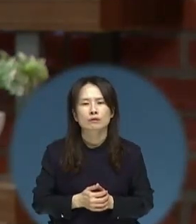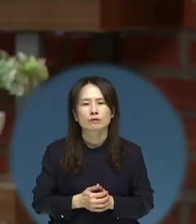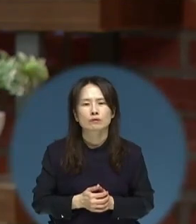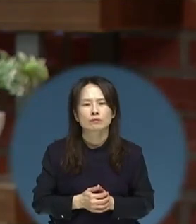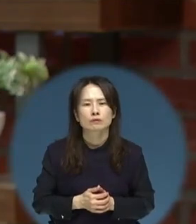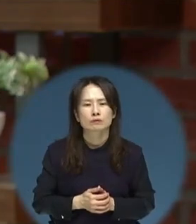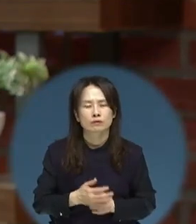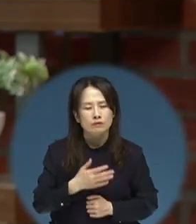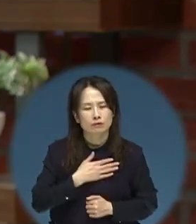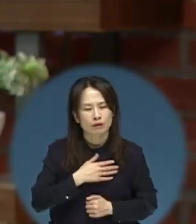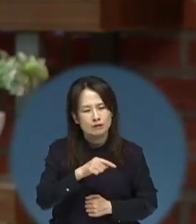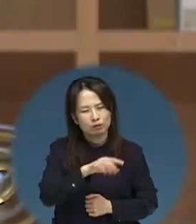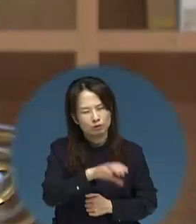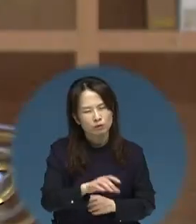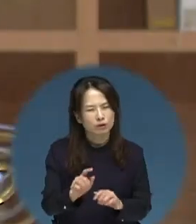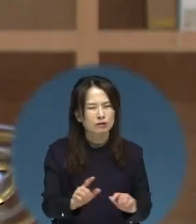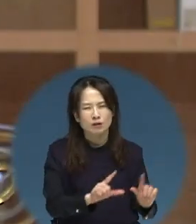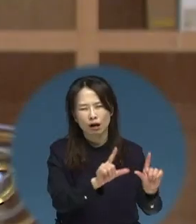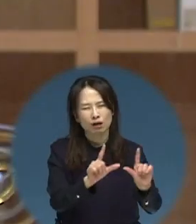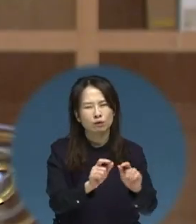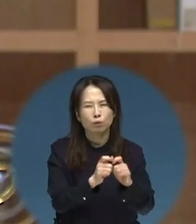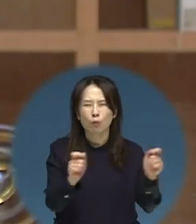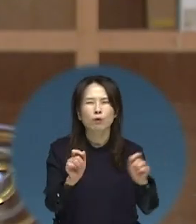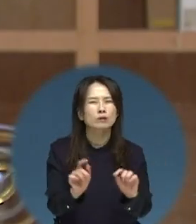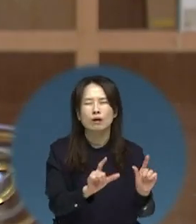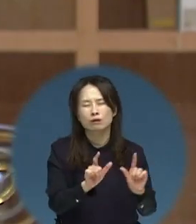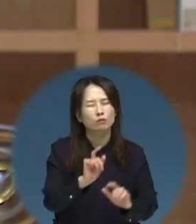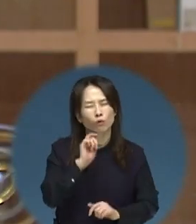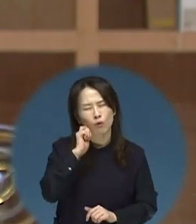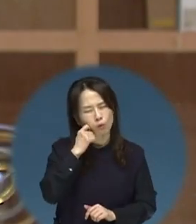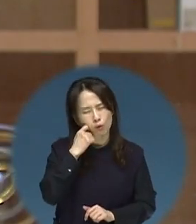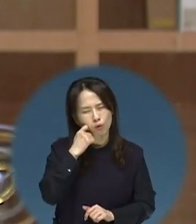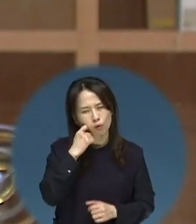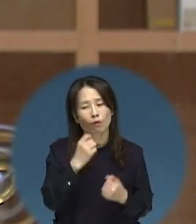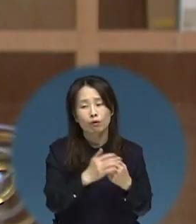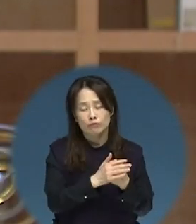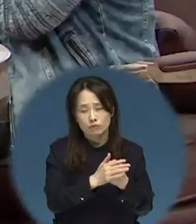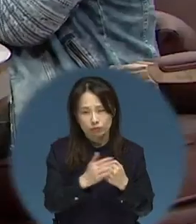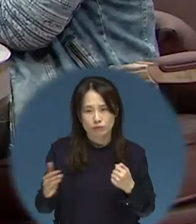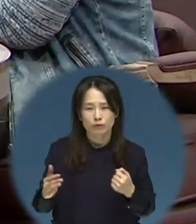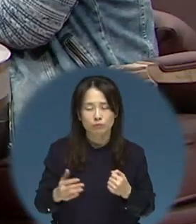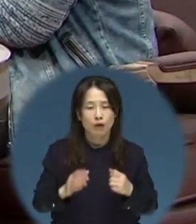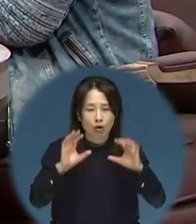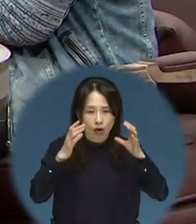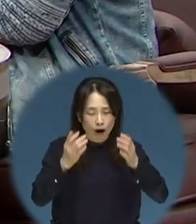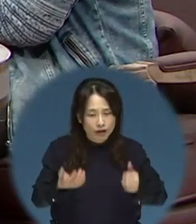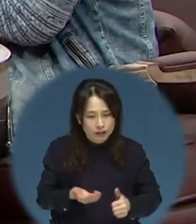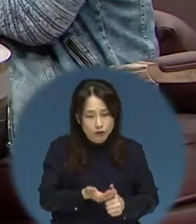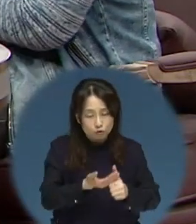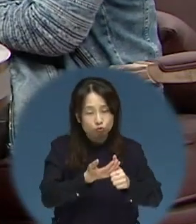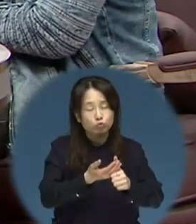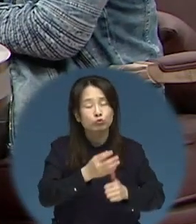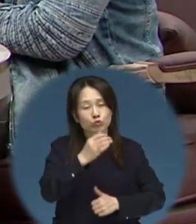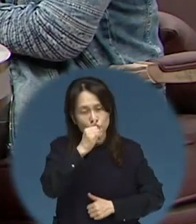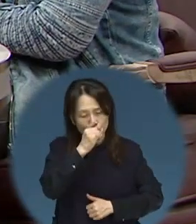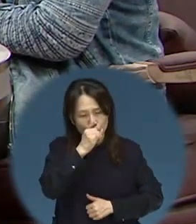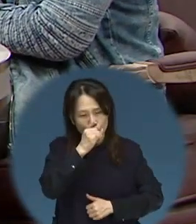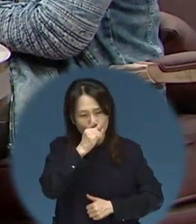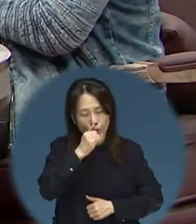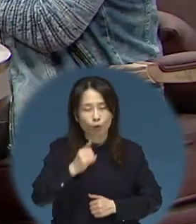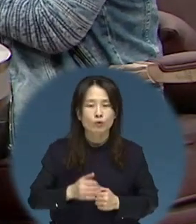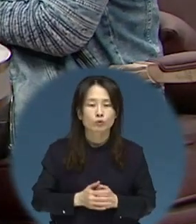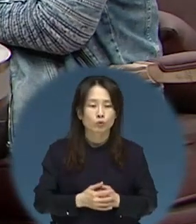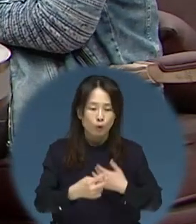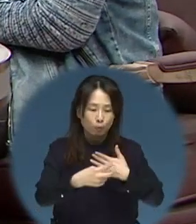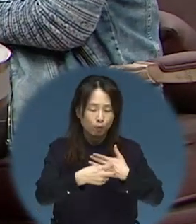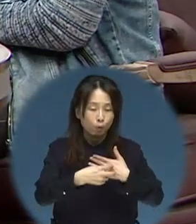헌신하기는 쉽지 않겠다. 볼리비아가 너무 적박하다. 네. 그래서 그러면 우리가 아이를 키울 수 있으면서 가정을 꾸릴 수 있으면서